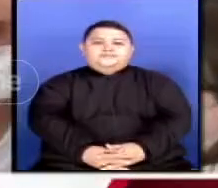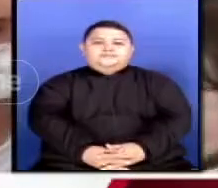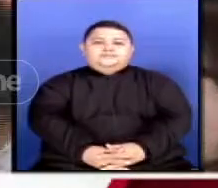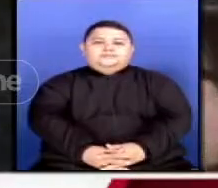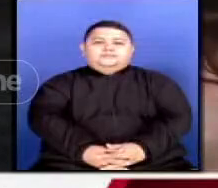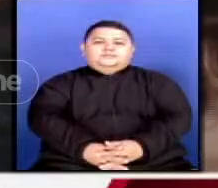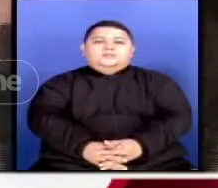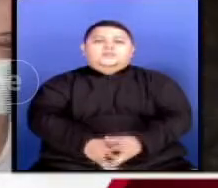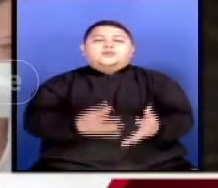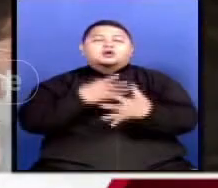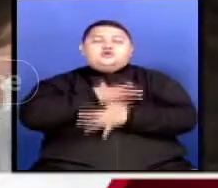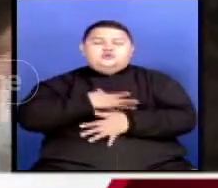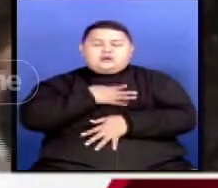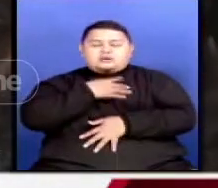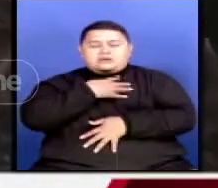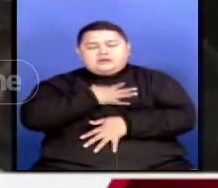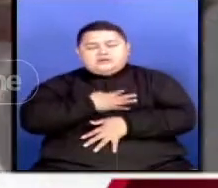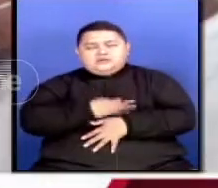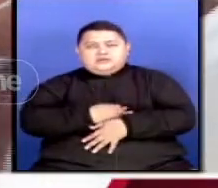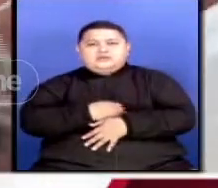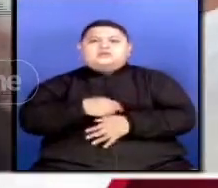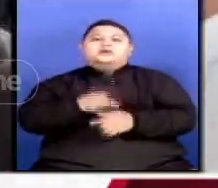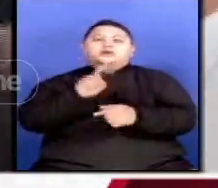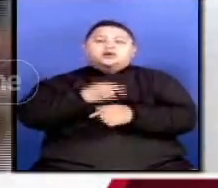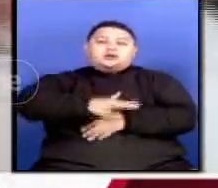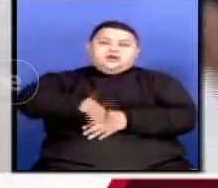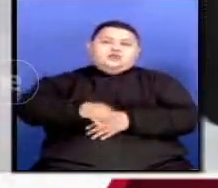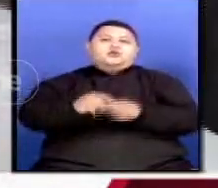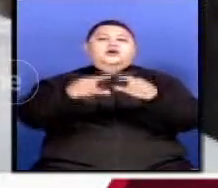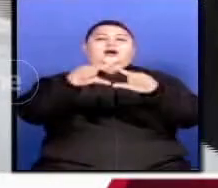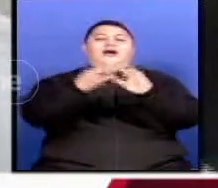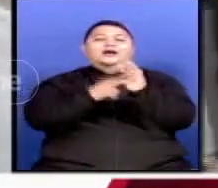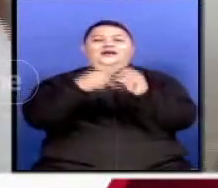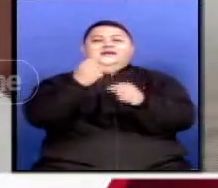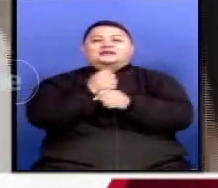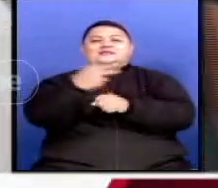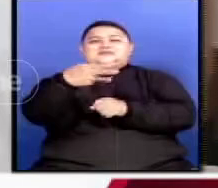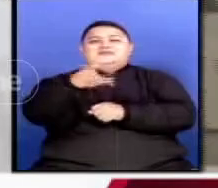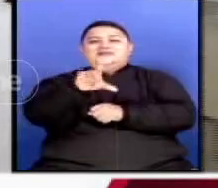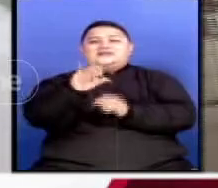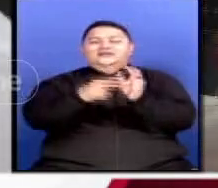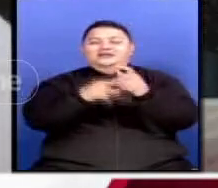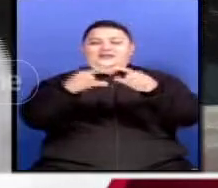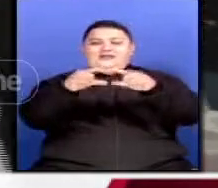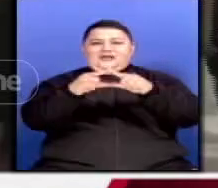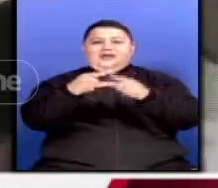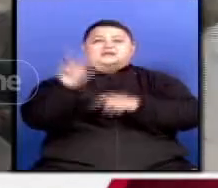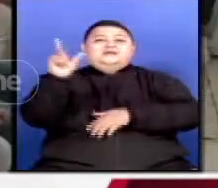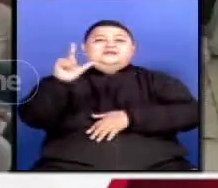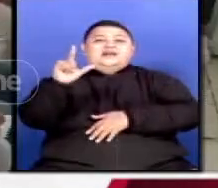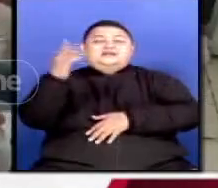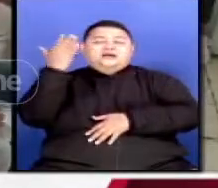Suasana duka masih menyelimuti keluarga besar Angelina Tania yang ditemukan tewas dalam koper di kawasan Jurang Pacet pada Selasa 7 Juni